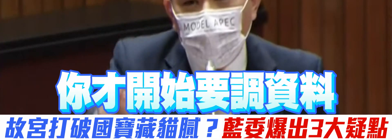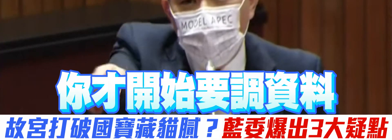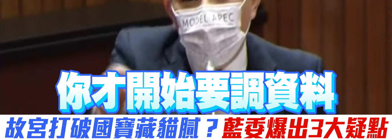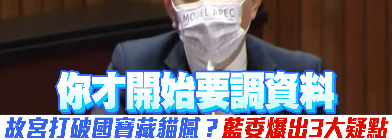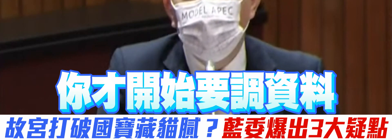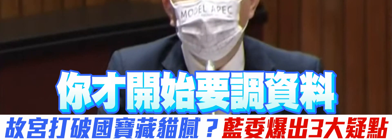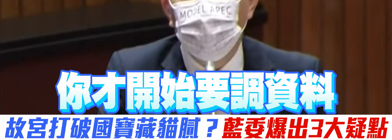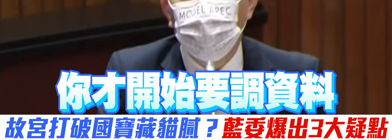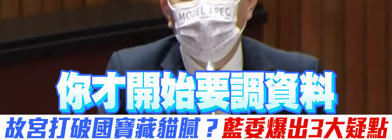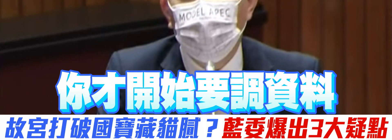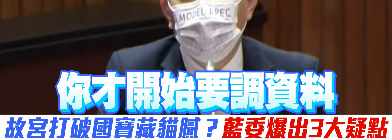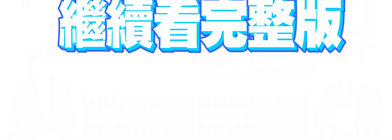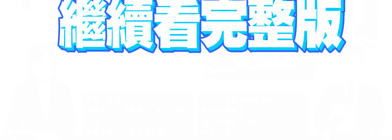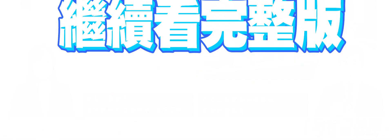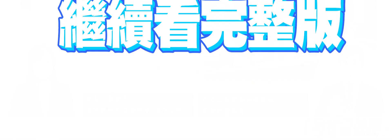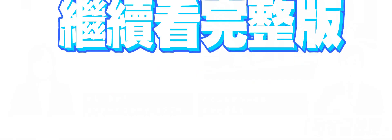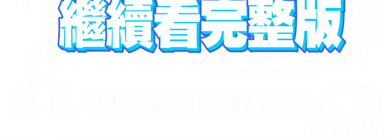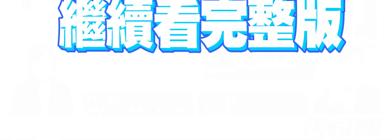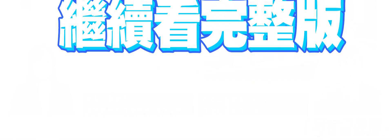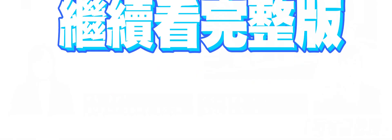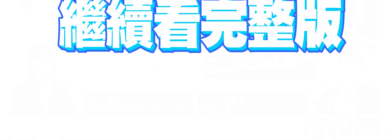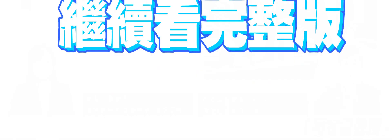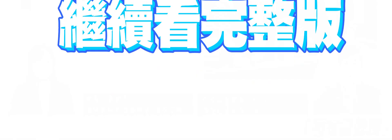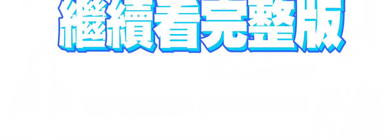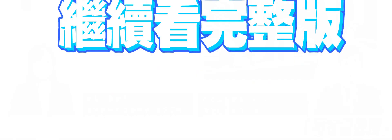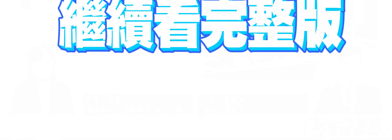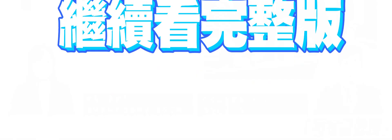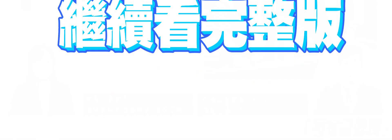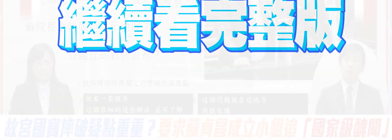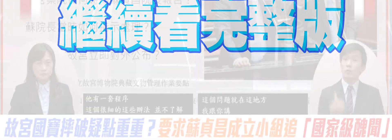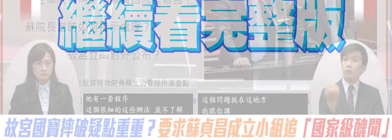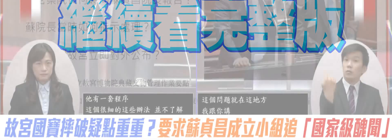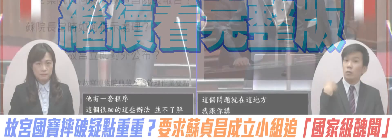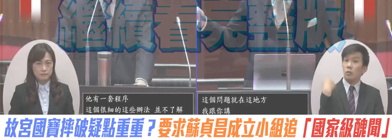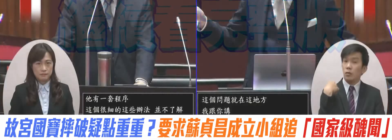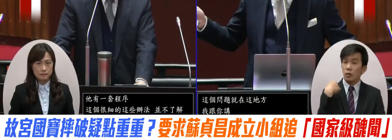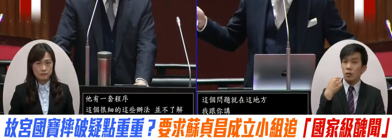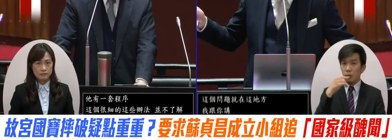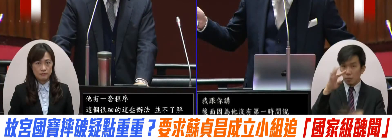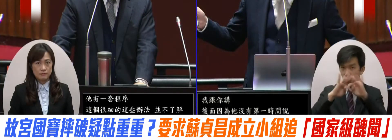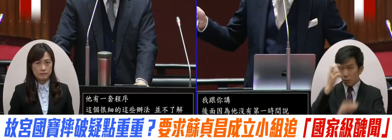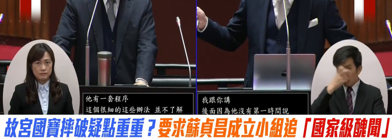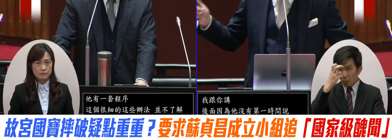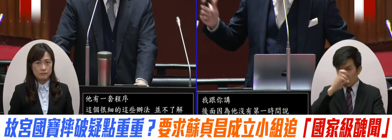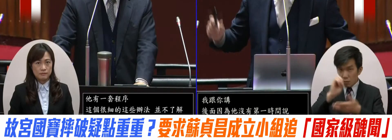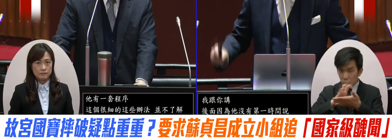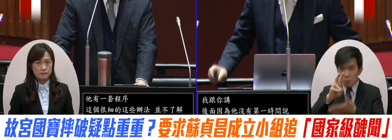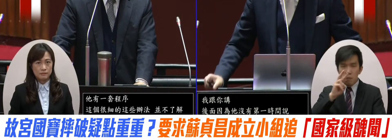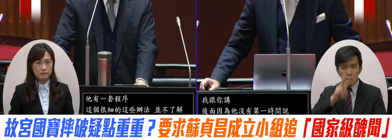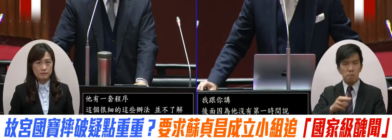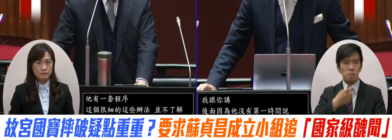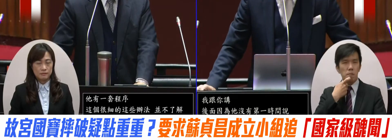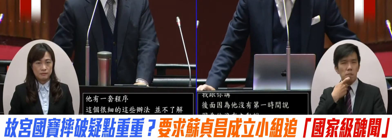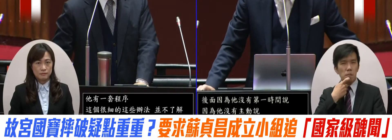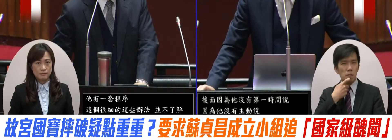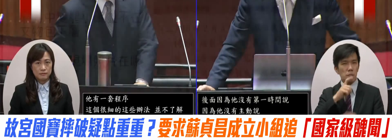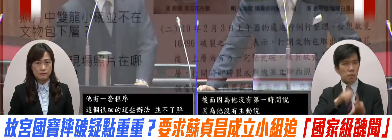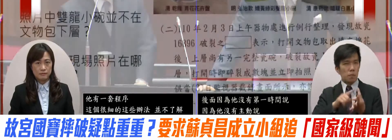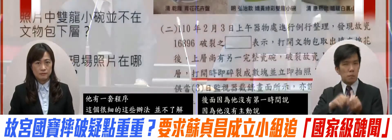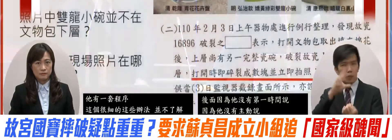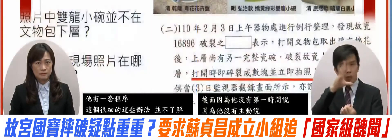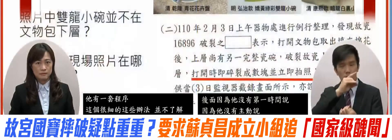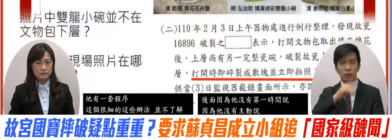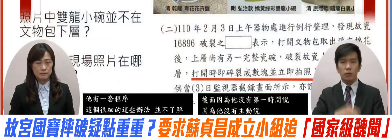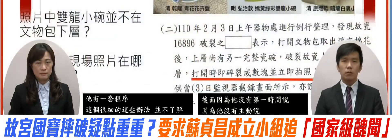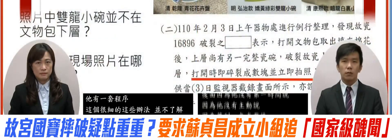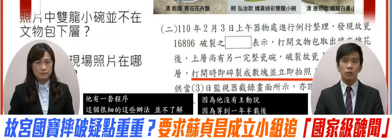你才开始要调资料？你们昨天啊送来立法院的调查报告里面啊有好多的疑点，我现在就其中再举出